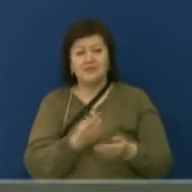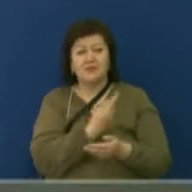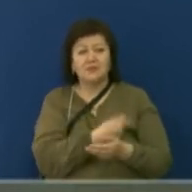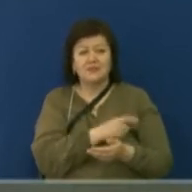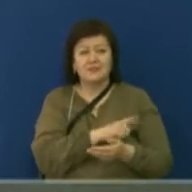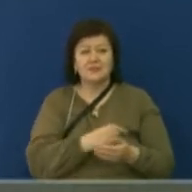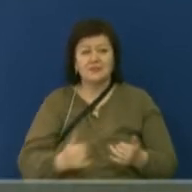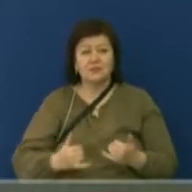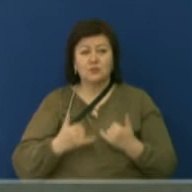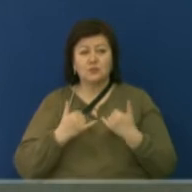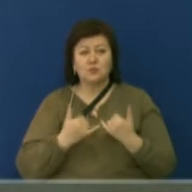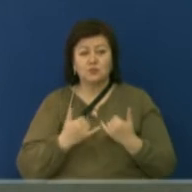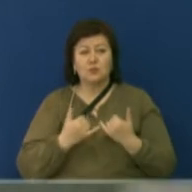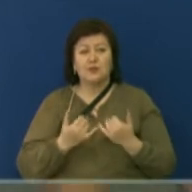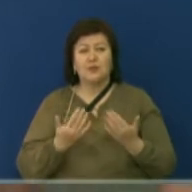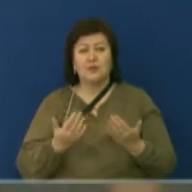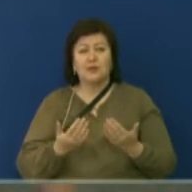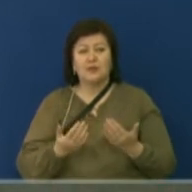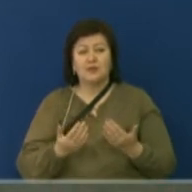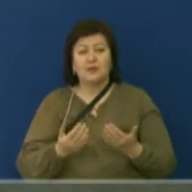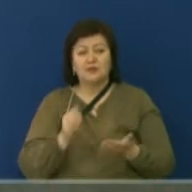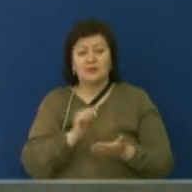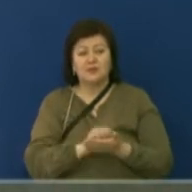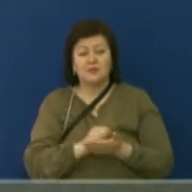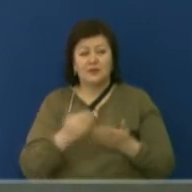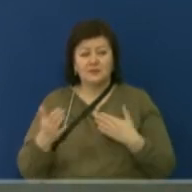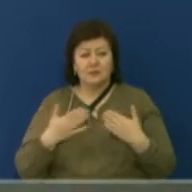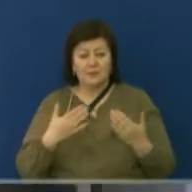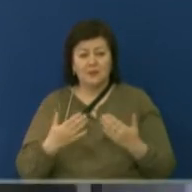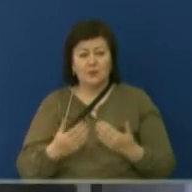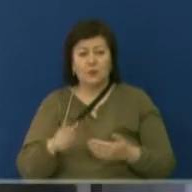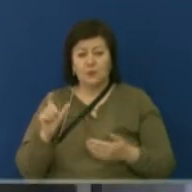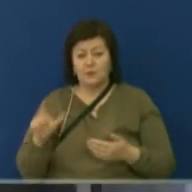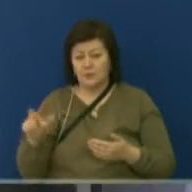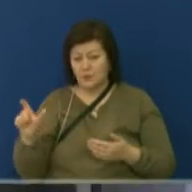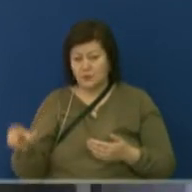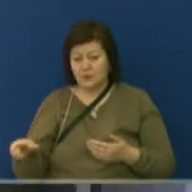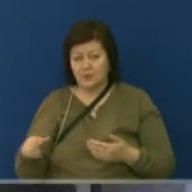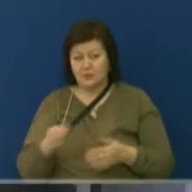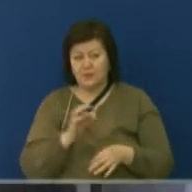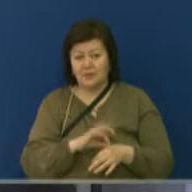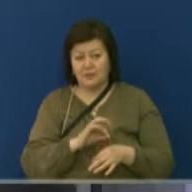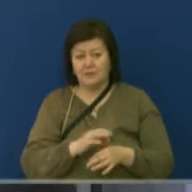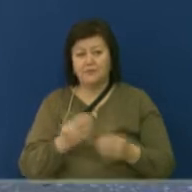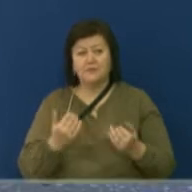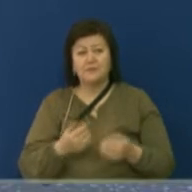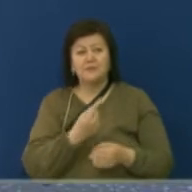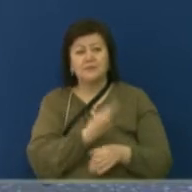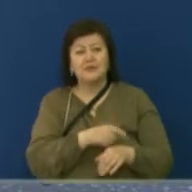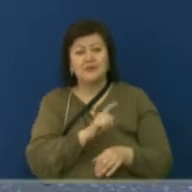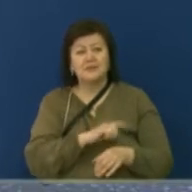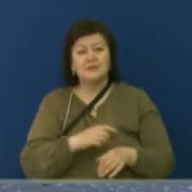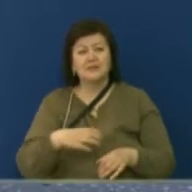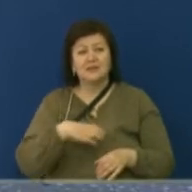услуг. Также занимаемся приемом обращения граждан и жалоб. В этом году с Фондом социального медицинского страхования